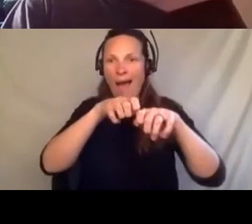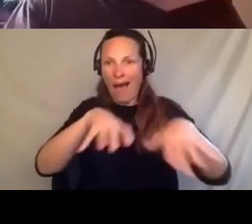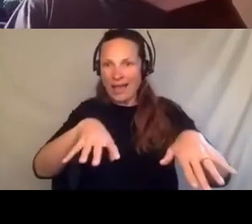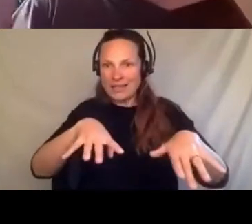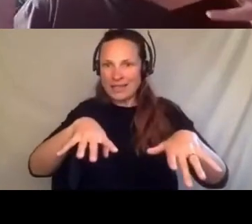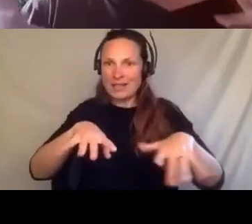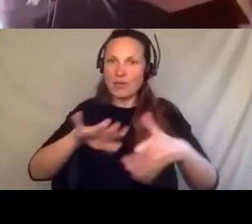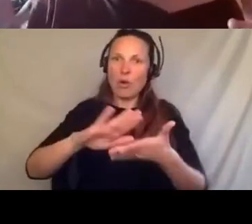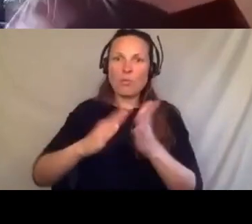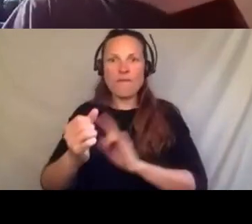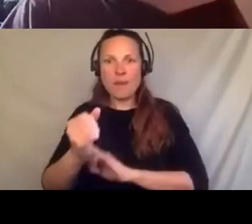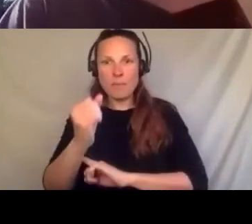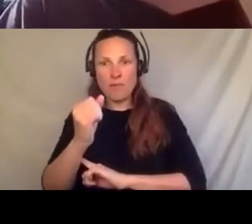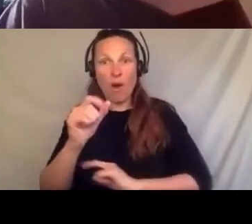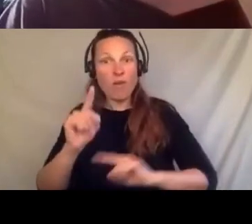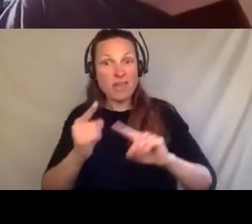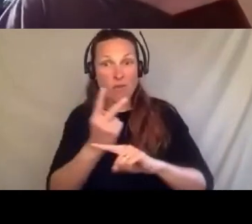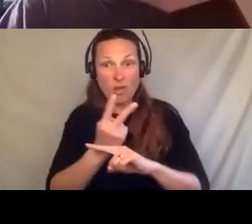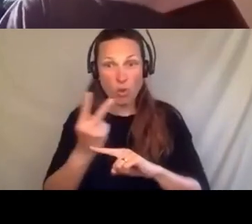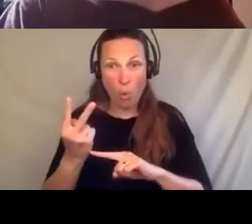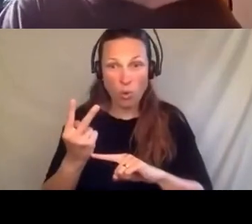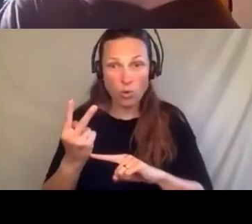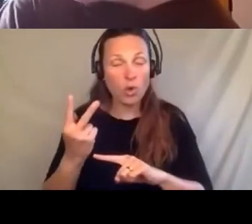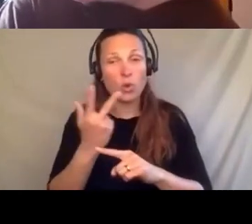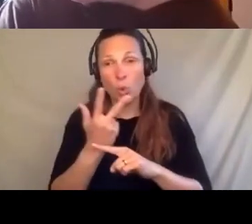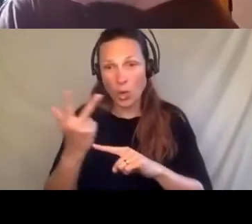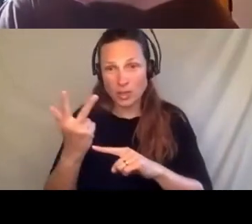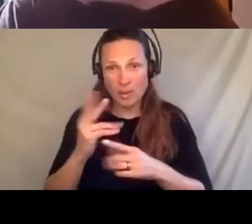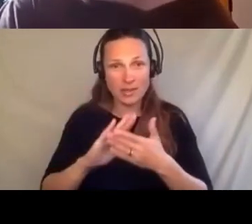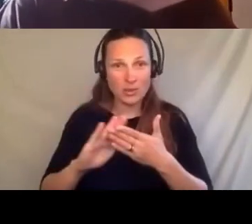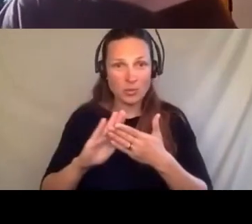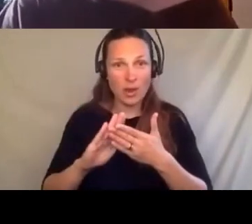forment. Ça peut être 3 semaines. Donc, on a ici à côté une image.